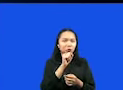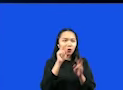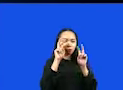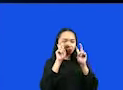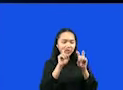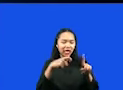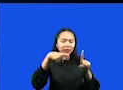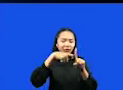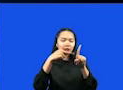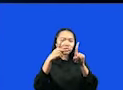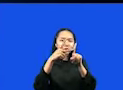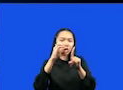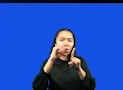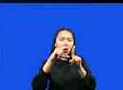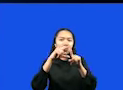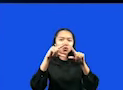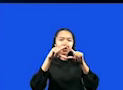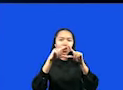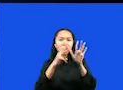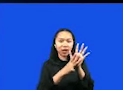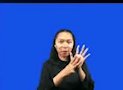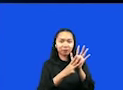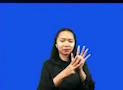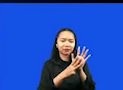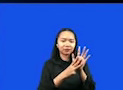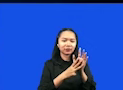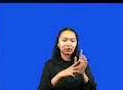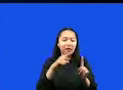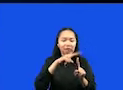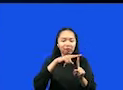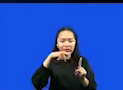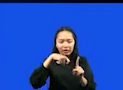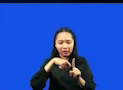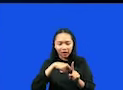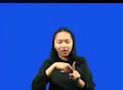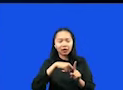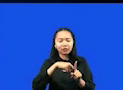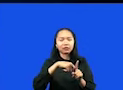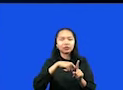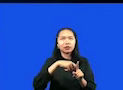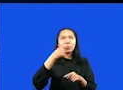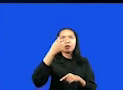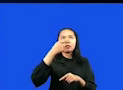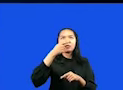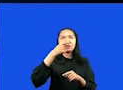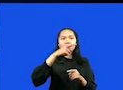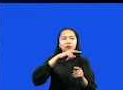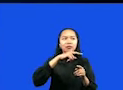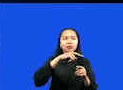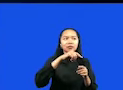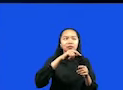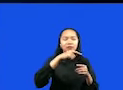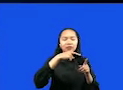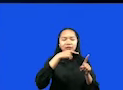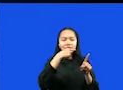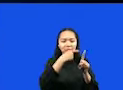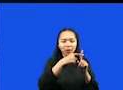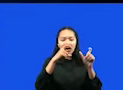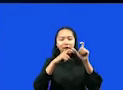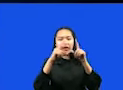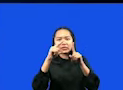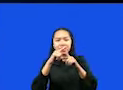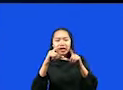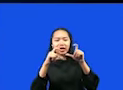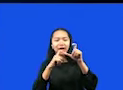ya viral betul itu udah dari TK disekolahin orang tua kok percaya-percayanya gitu ya sama cekodam Kodam saya apa